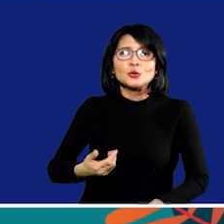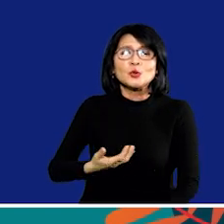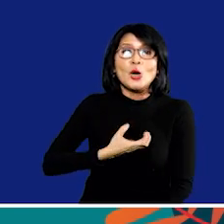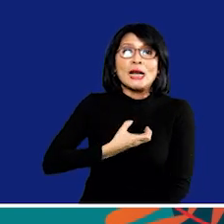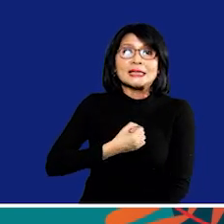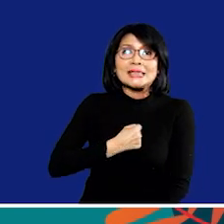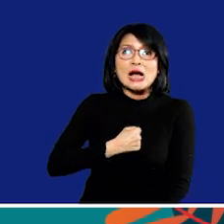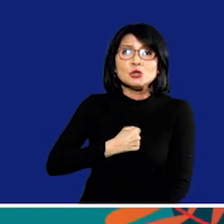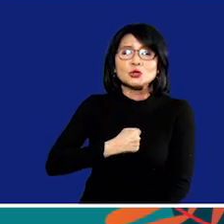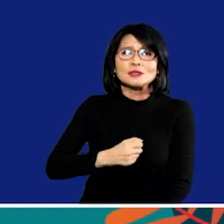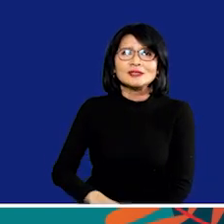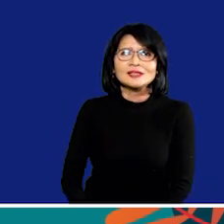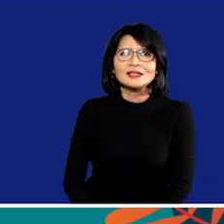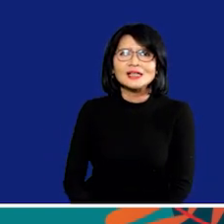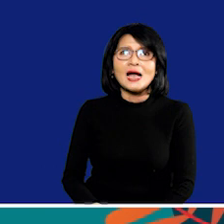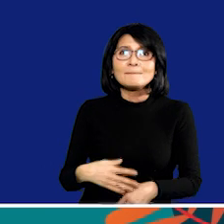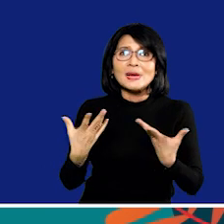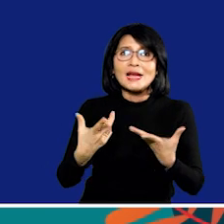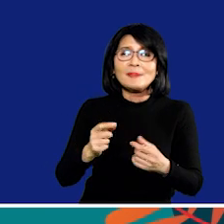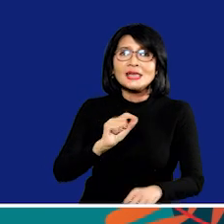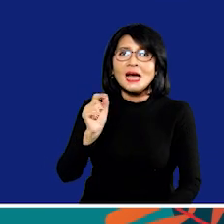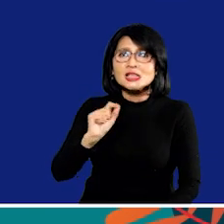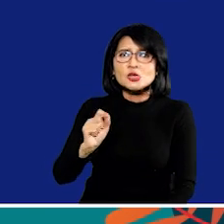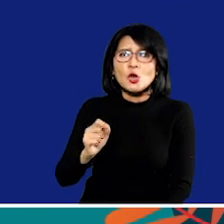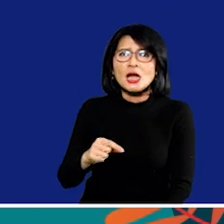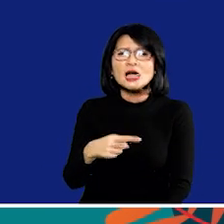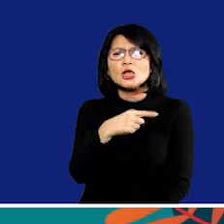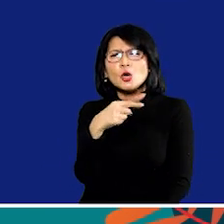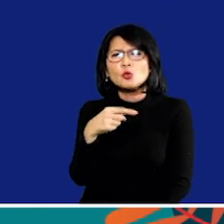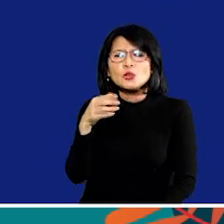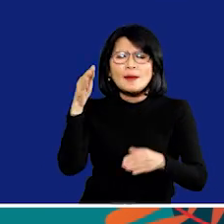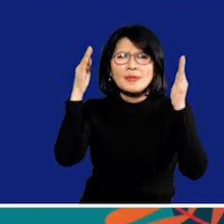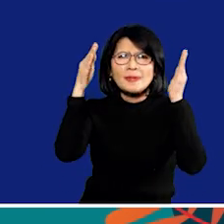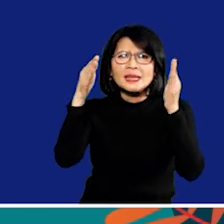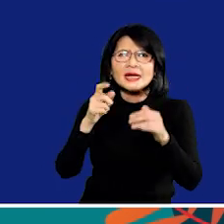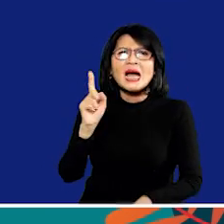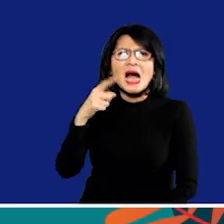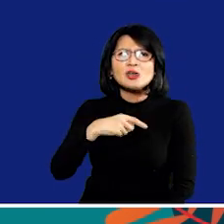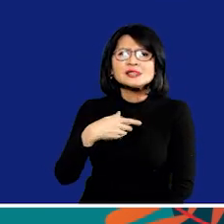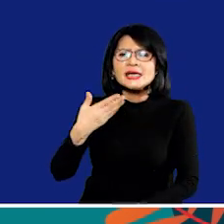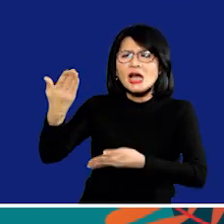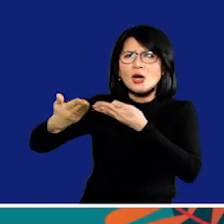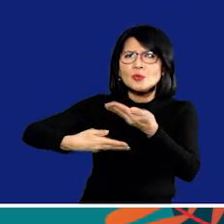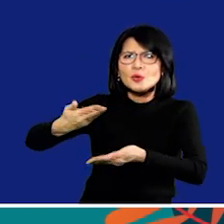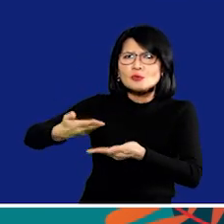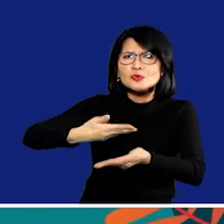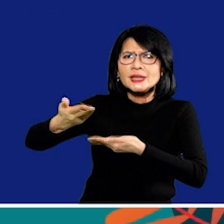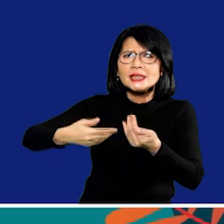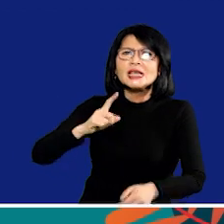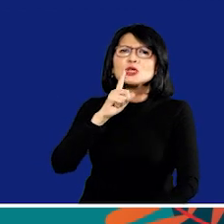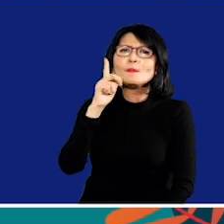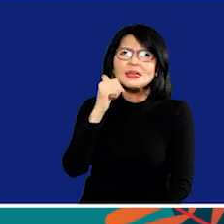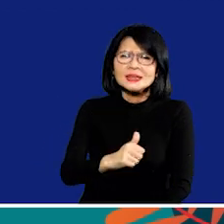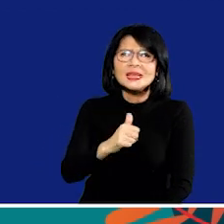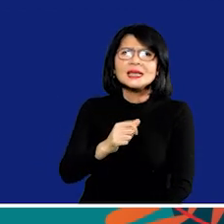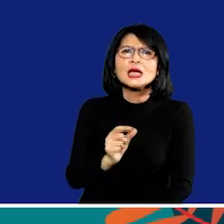ada stigma negatif untuk itu. Di beberapa sekolah mungkin ada yang kurang memperhatikan peran konseling, namun peran konseling itu